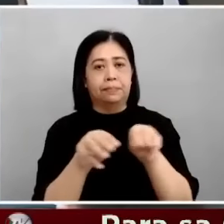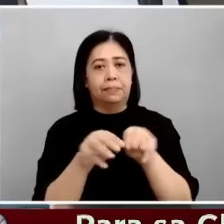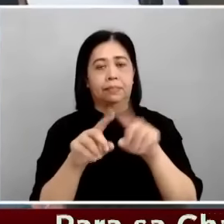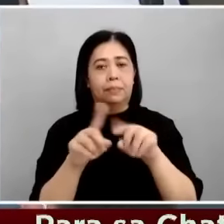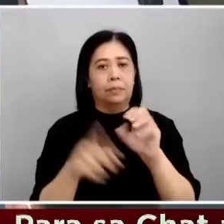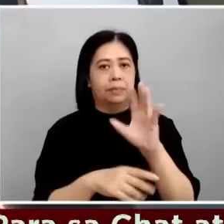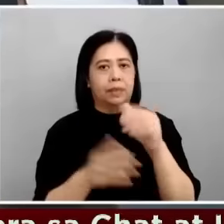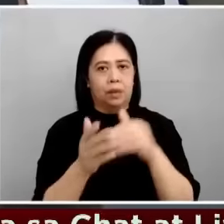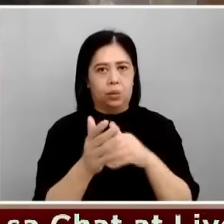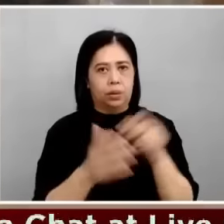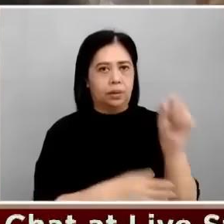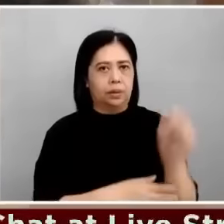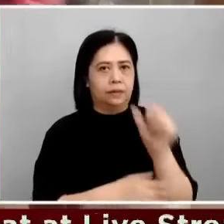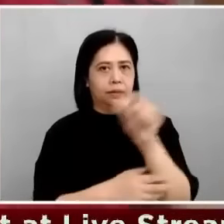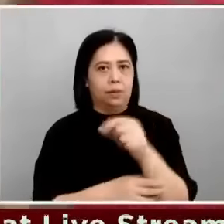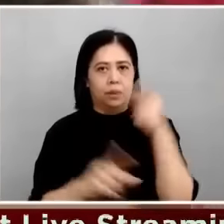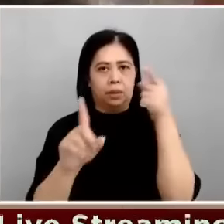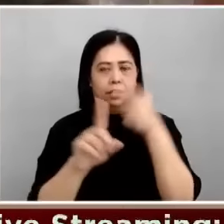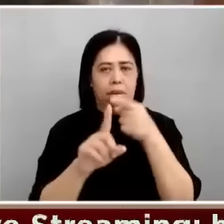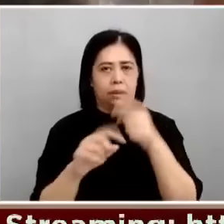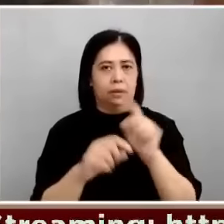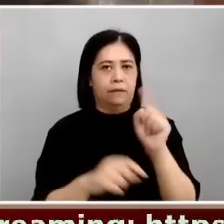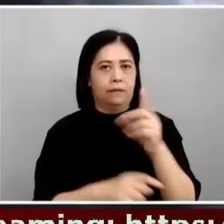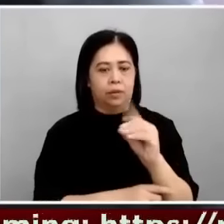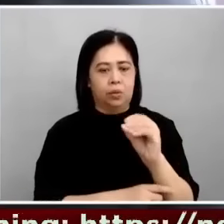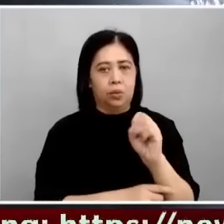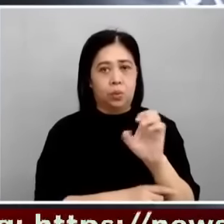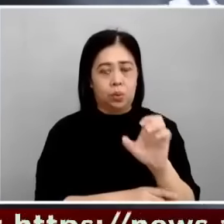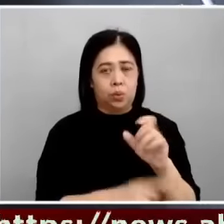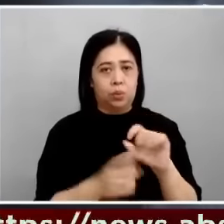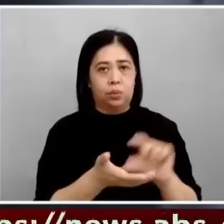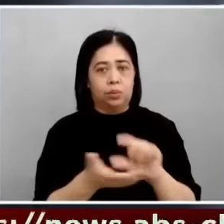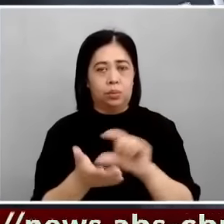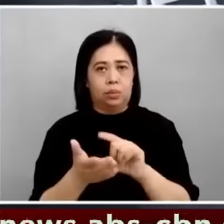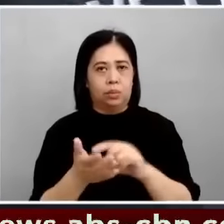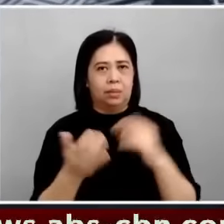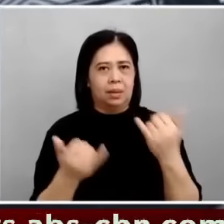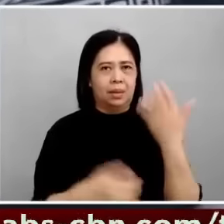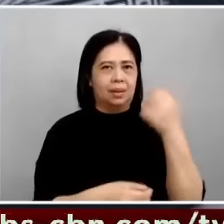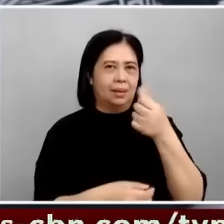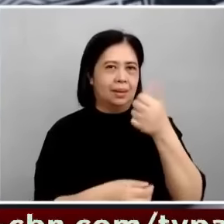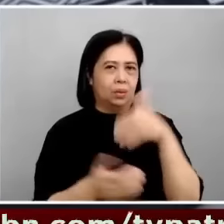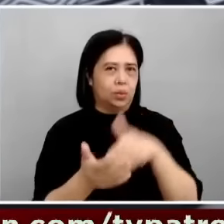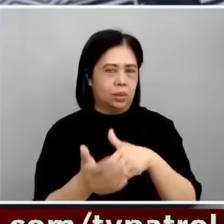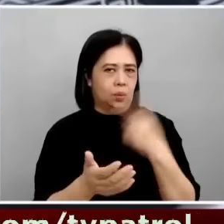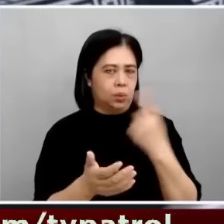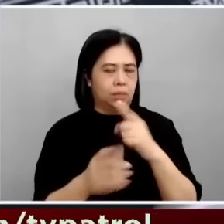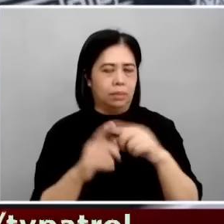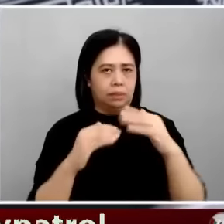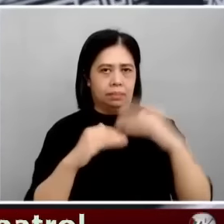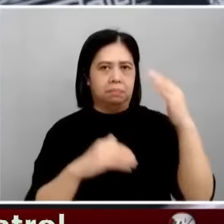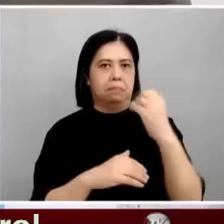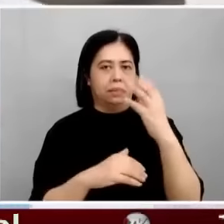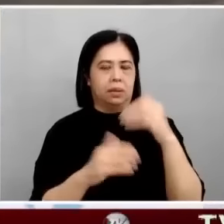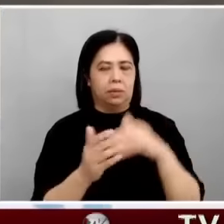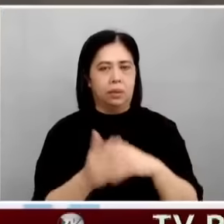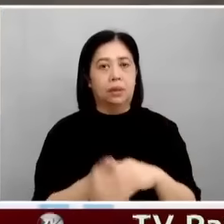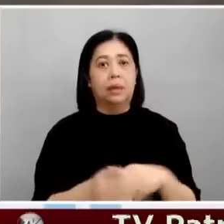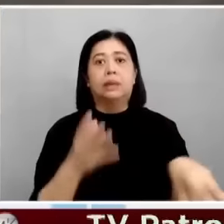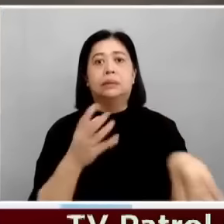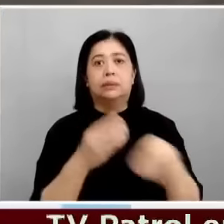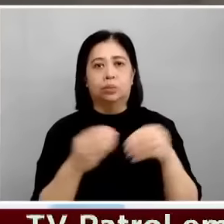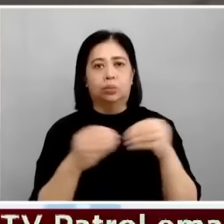na individual ang target bakunahan ng first dose kada araw mula sa kasalukuyang 10,000. Magbubukas din ang lungsod ng 2